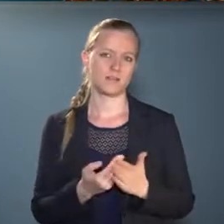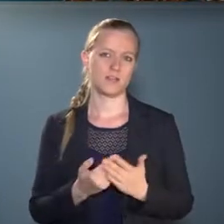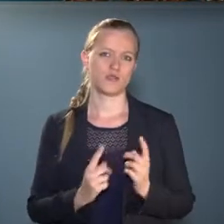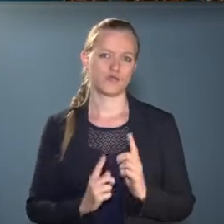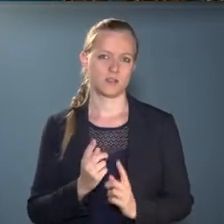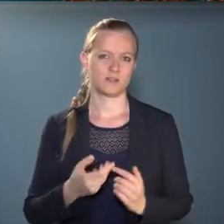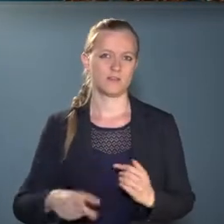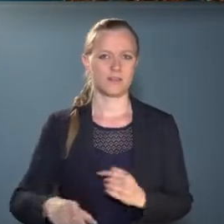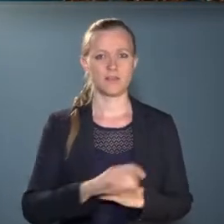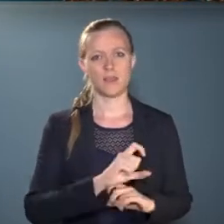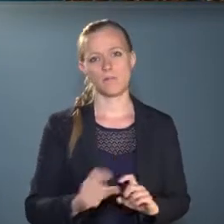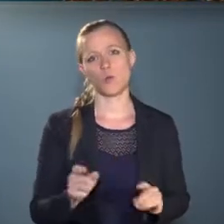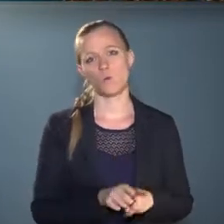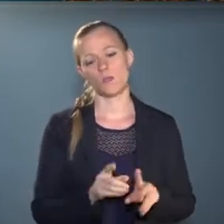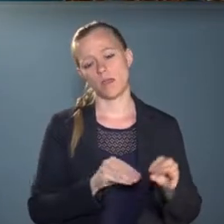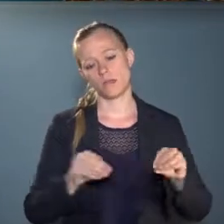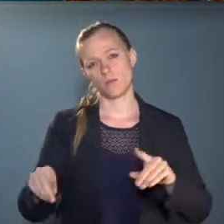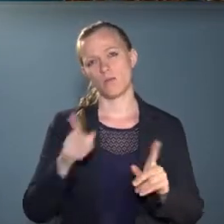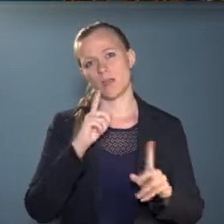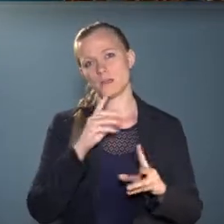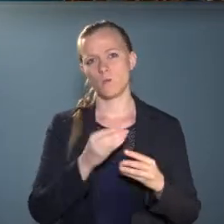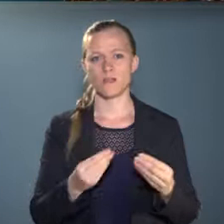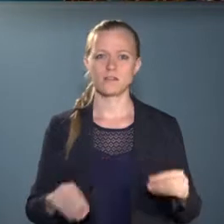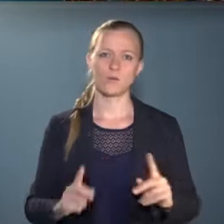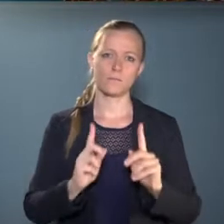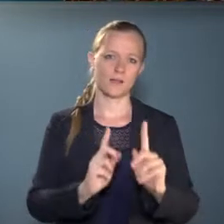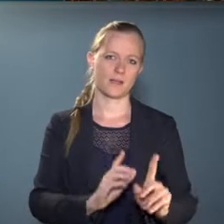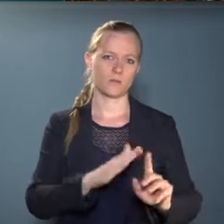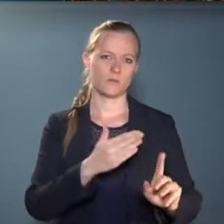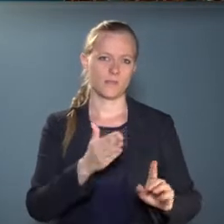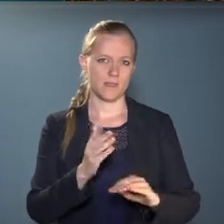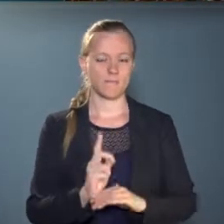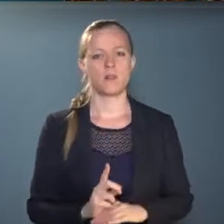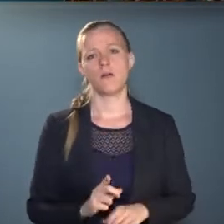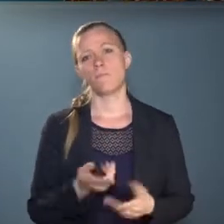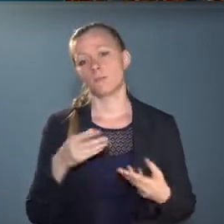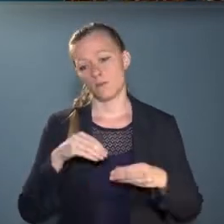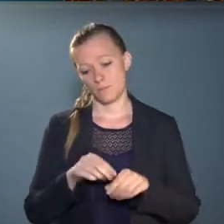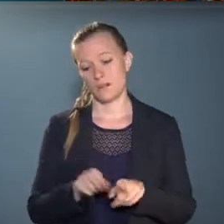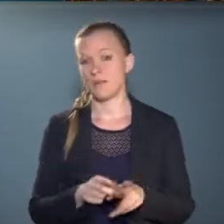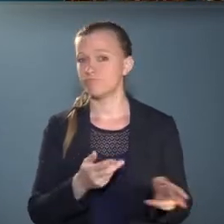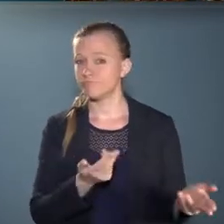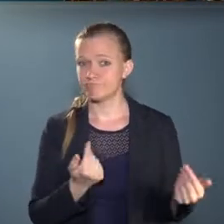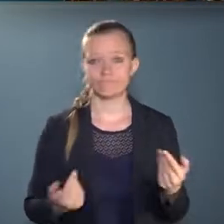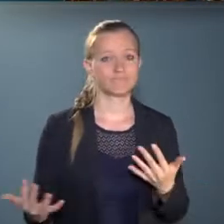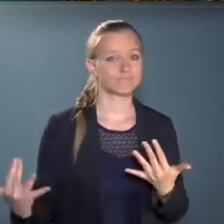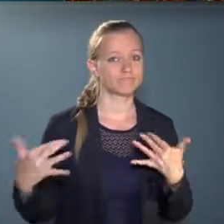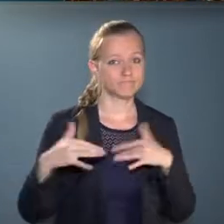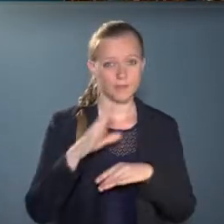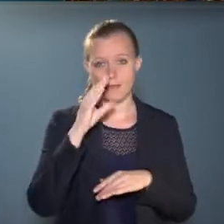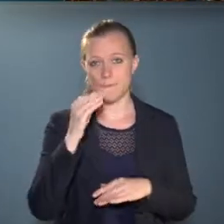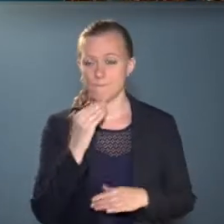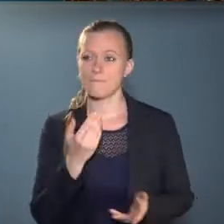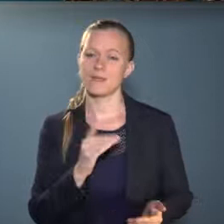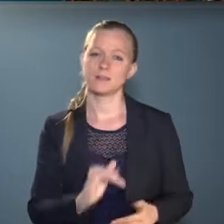Ezért helyeztünk el olyan eszközöket, játszóeszközöket, megállító táblát, ami bízom benne, hogy majd ide vonza az embereket, a